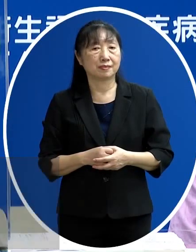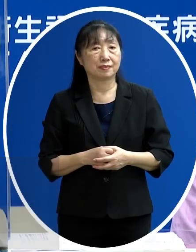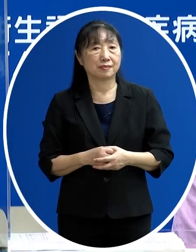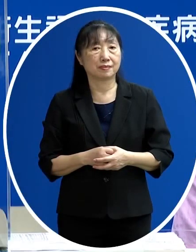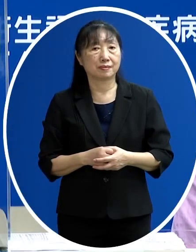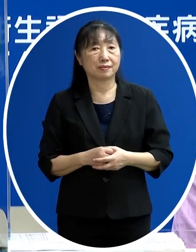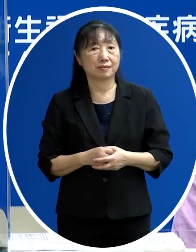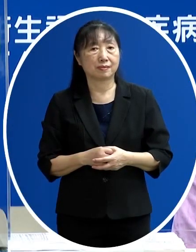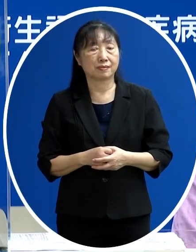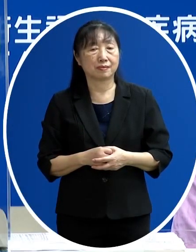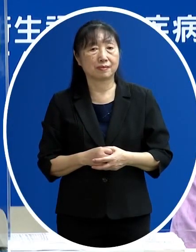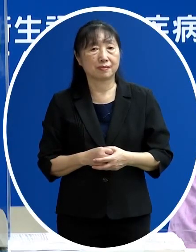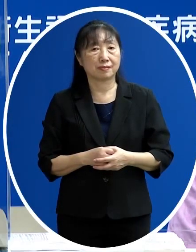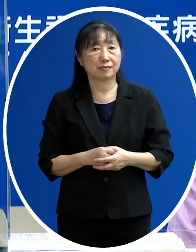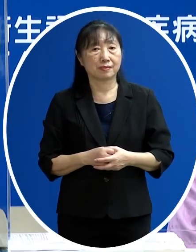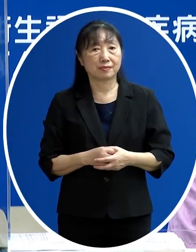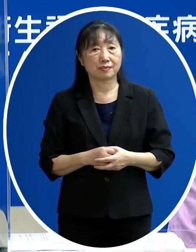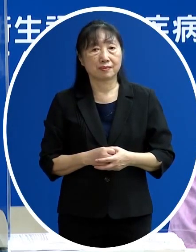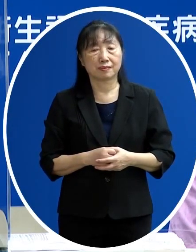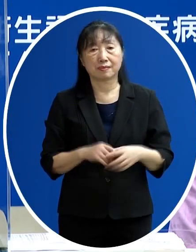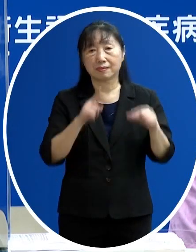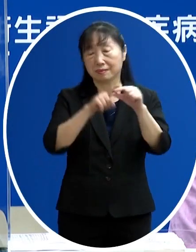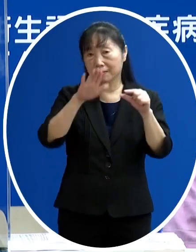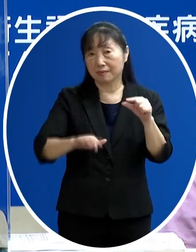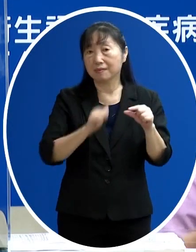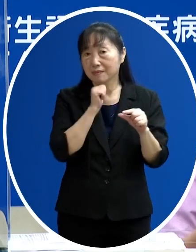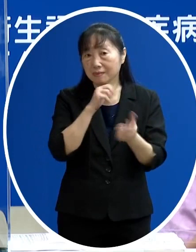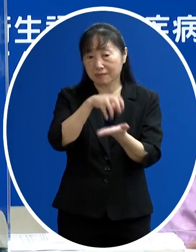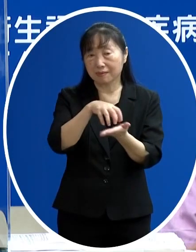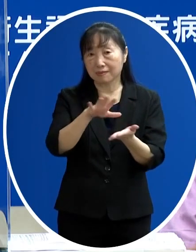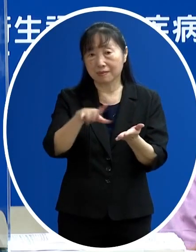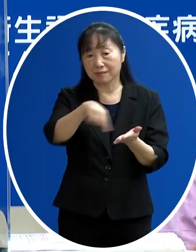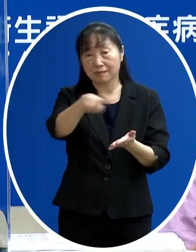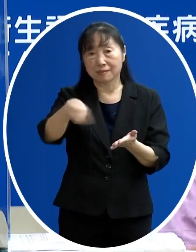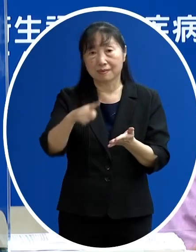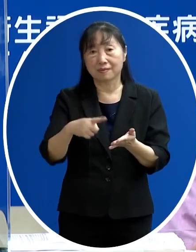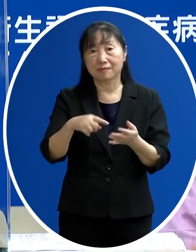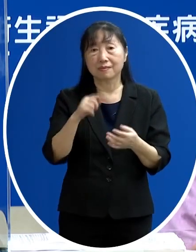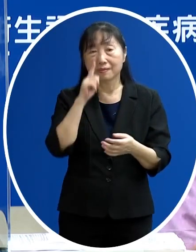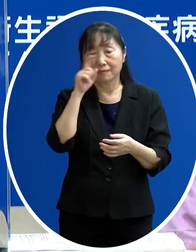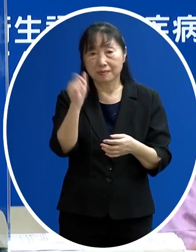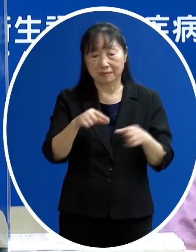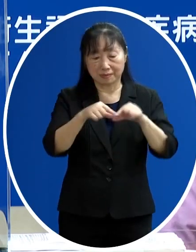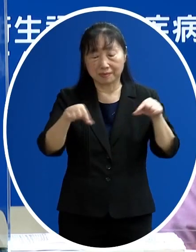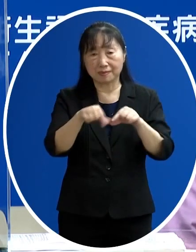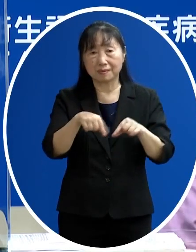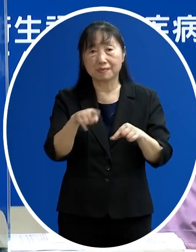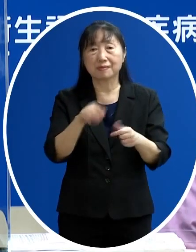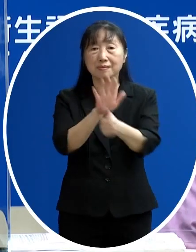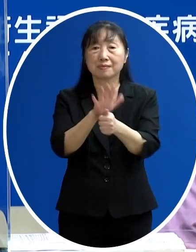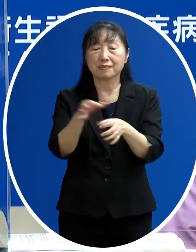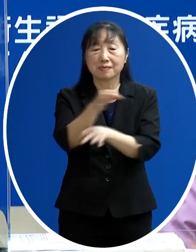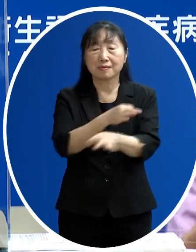那为了在这个让中低收跟低收对于在快筛上面的经济负担能